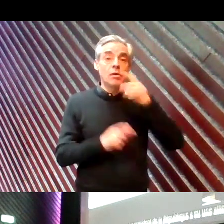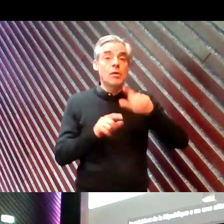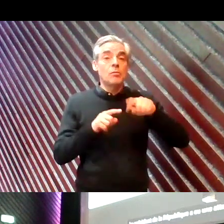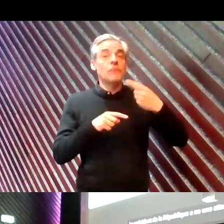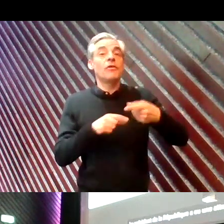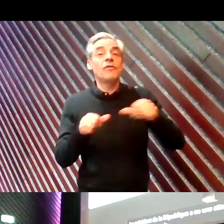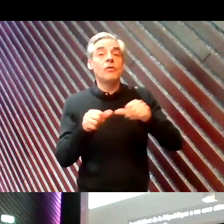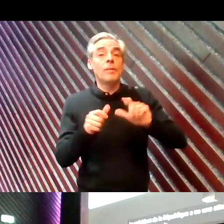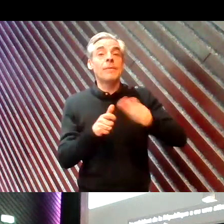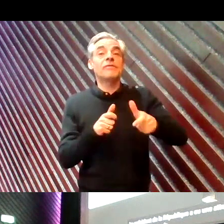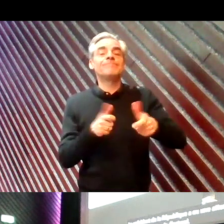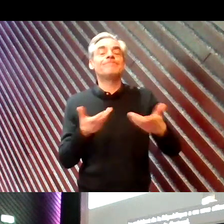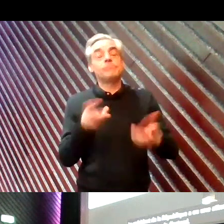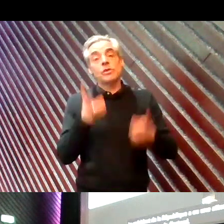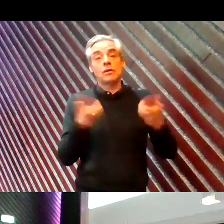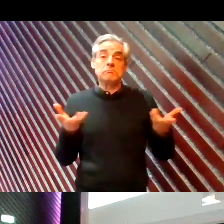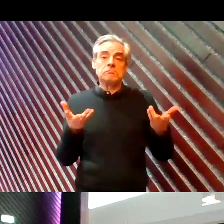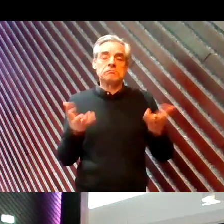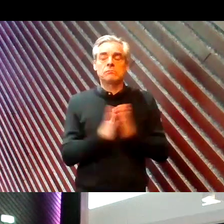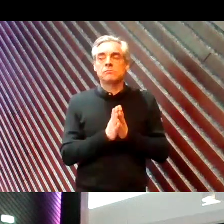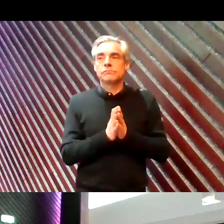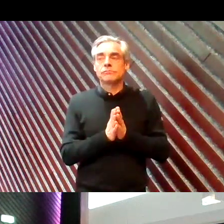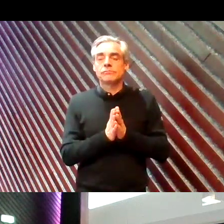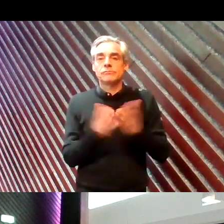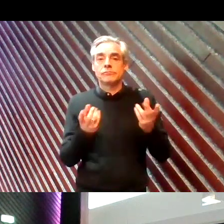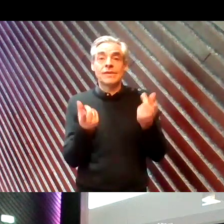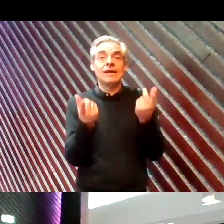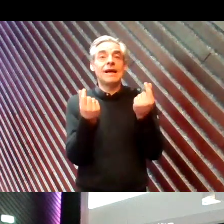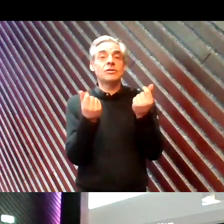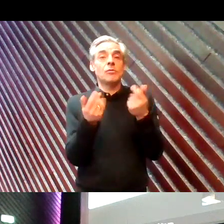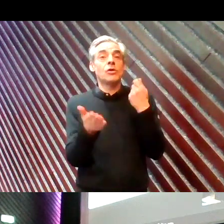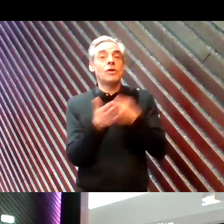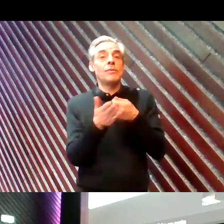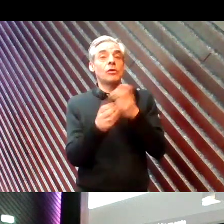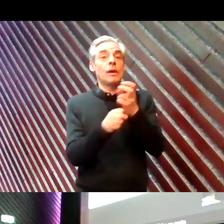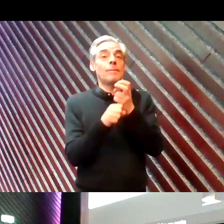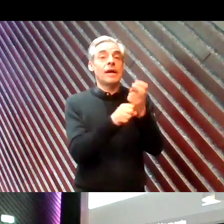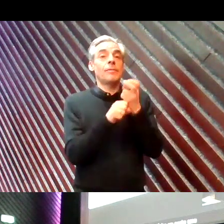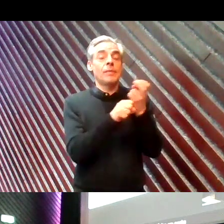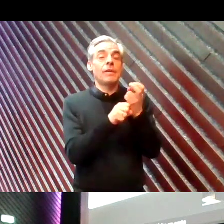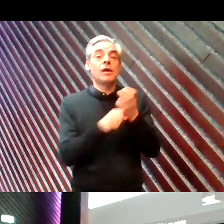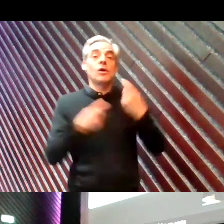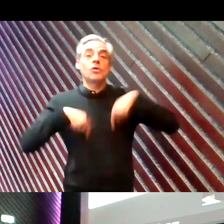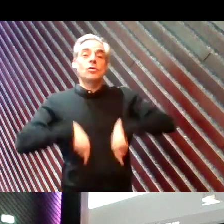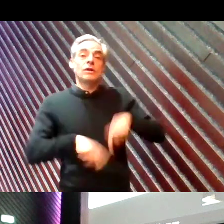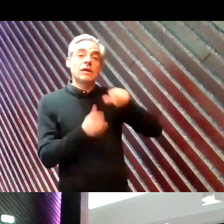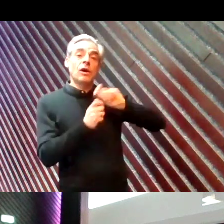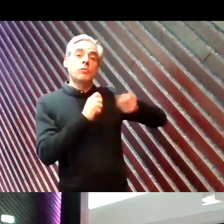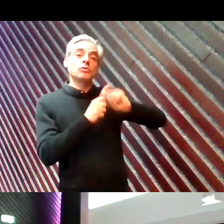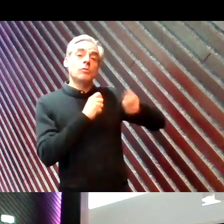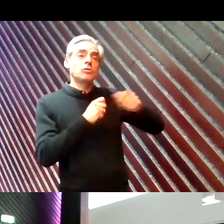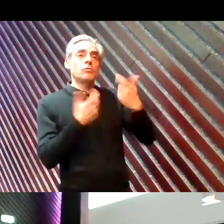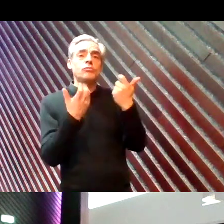faire en sorte que les prêts de campagne plutôt remboursés par l'absence publique, ce sont des dizaines de millions d